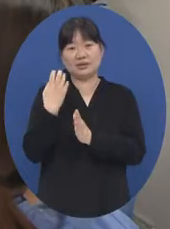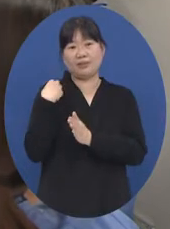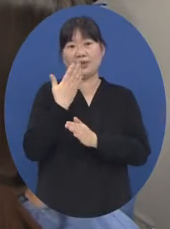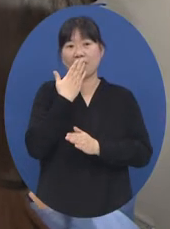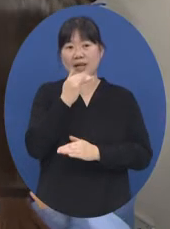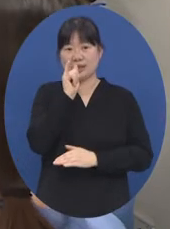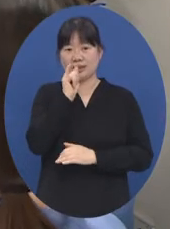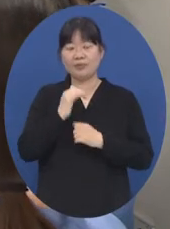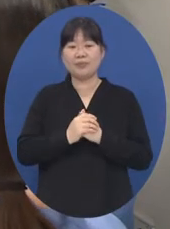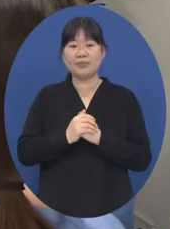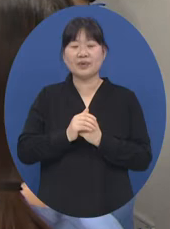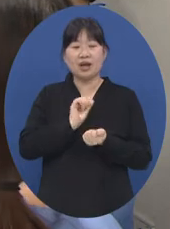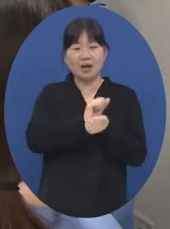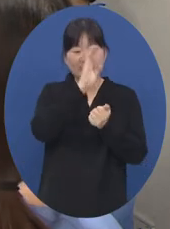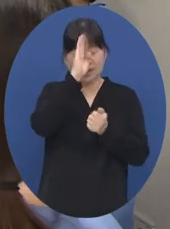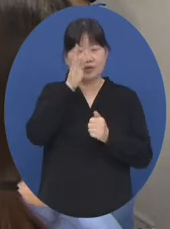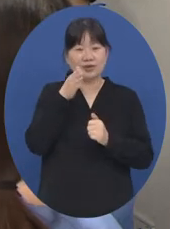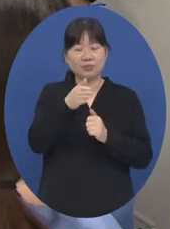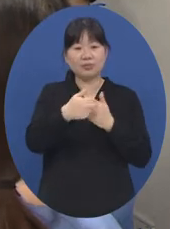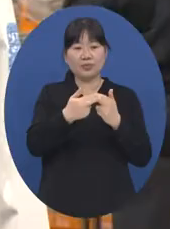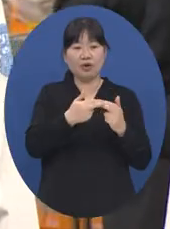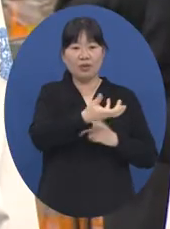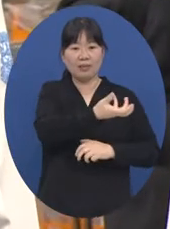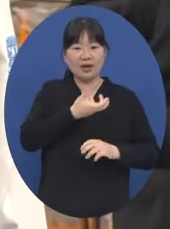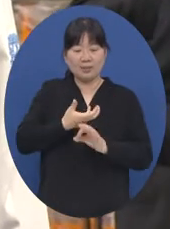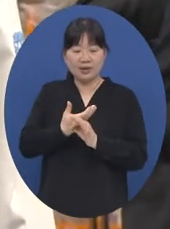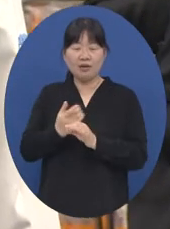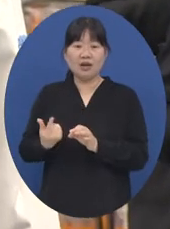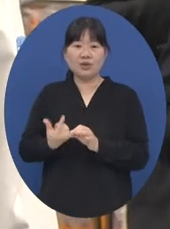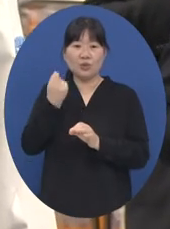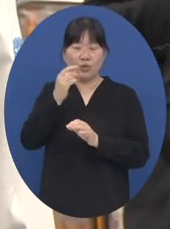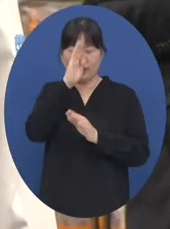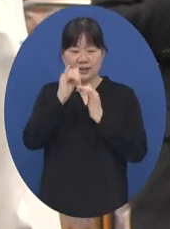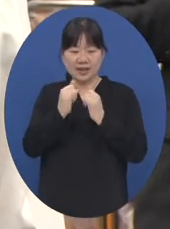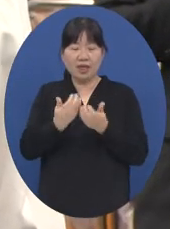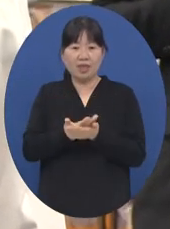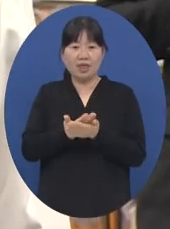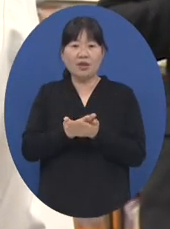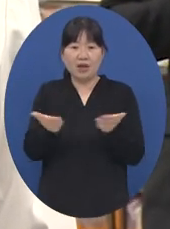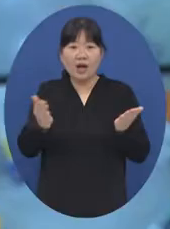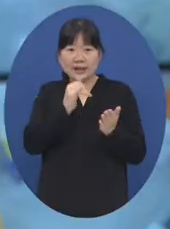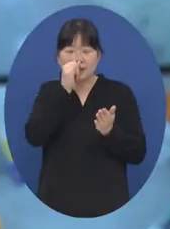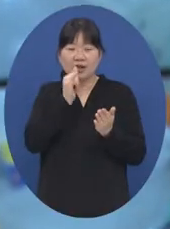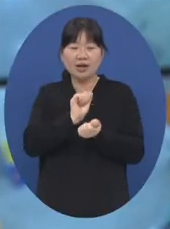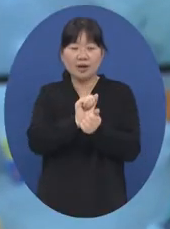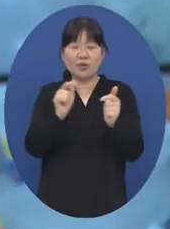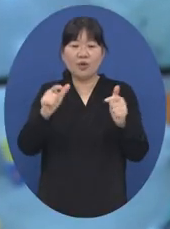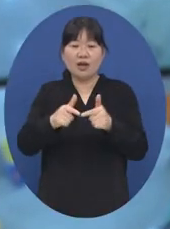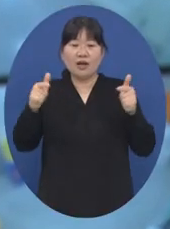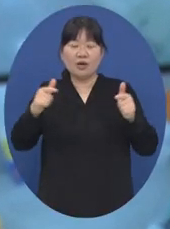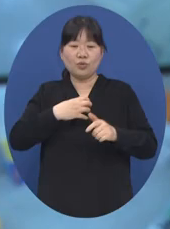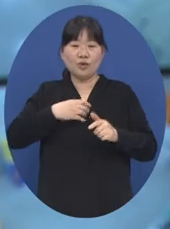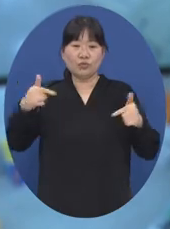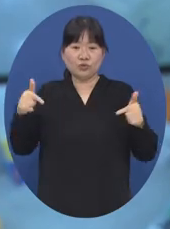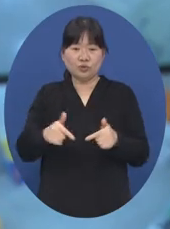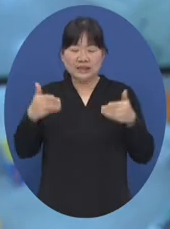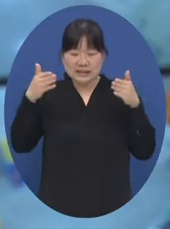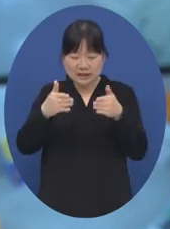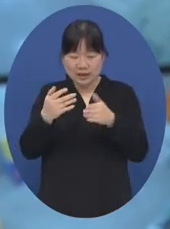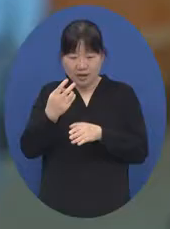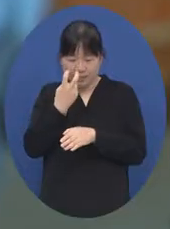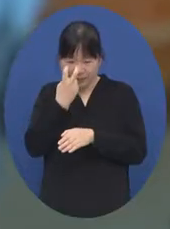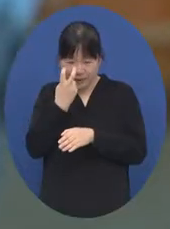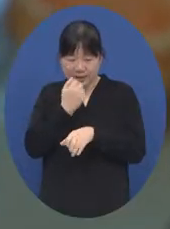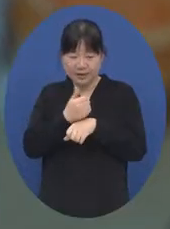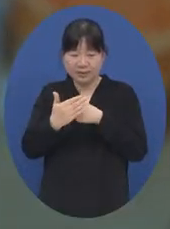됩니다. 경기도는 감염병 전문 병원을 유치하면 신속한 환자 분산으로 감염 확산 위험을 줄이고 집중 격리와 치료로